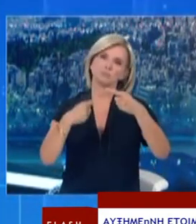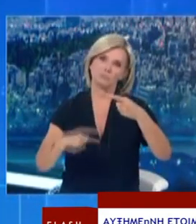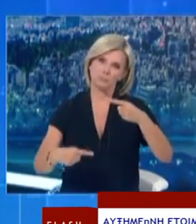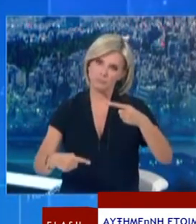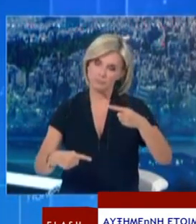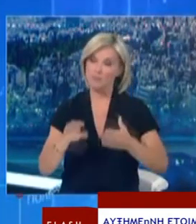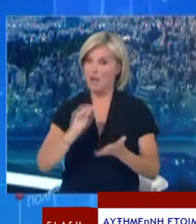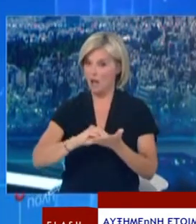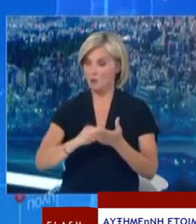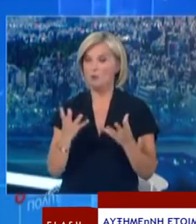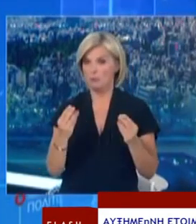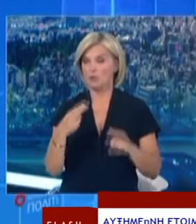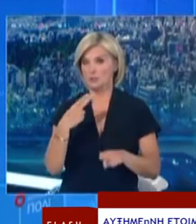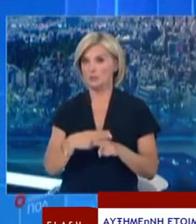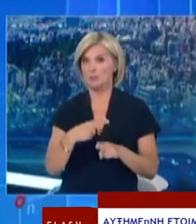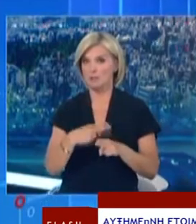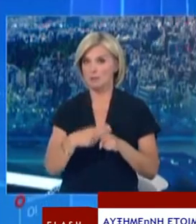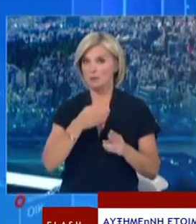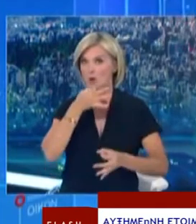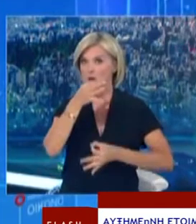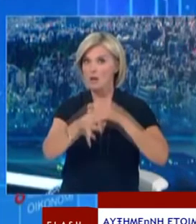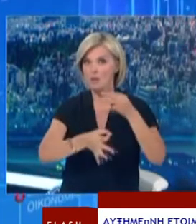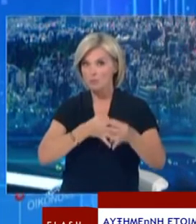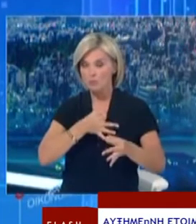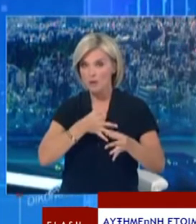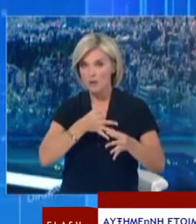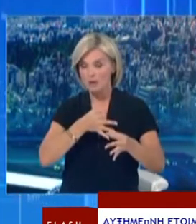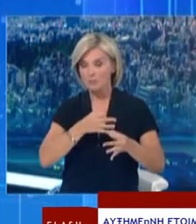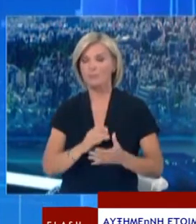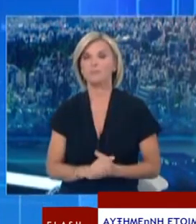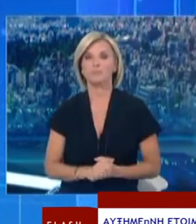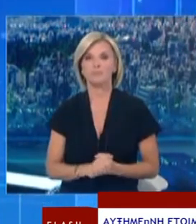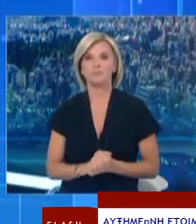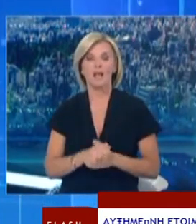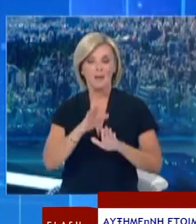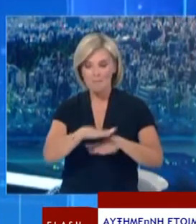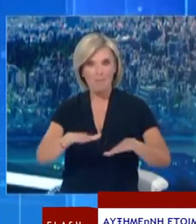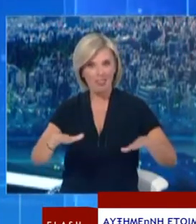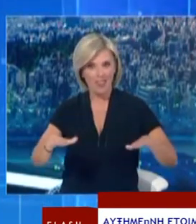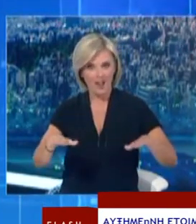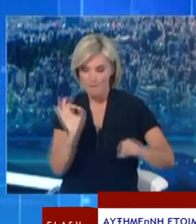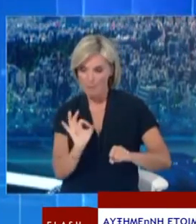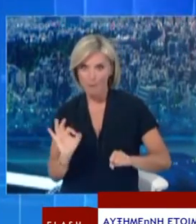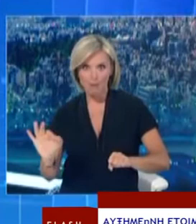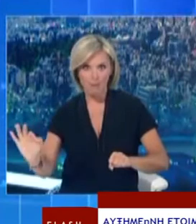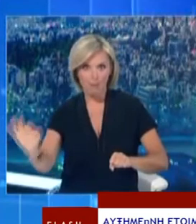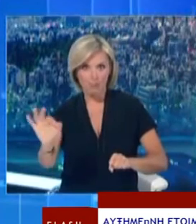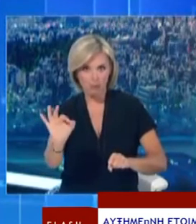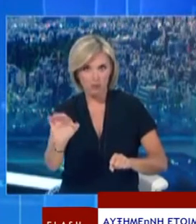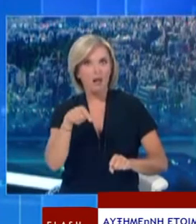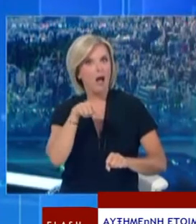πολύ σημαντικό είναι ότι οι συνεχείς μολύνσεις των παιδιών θα οδηγήσουν σε